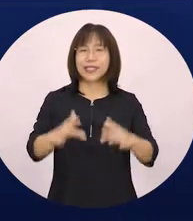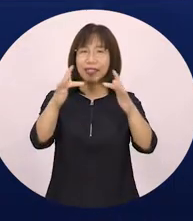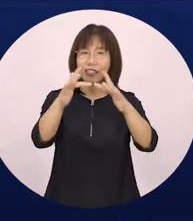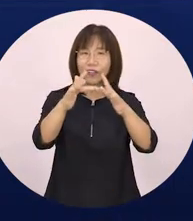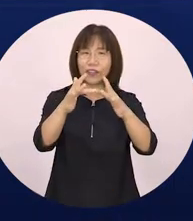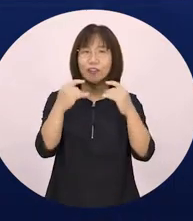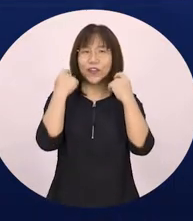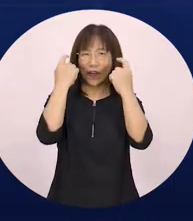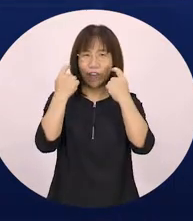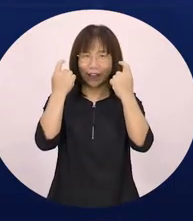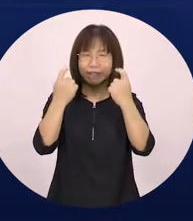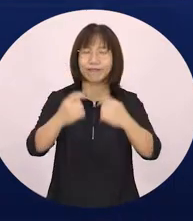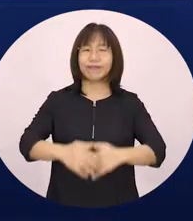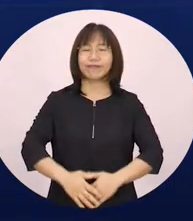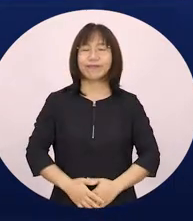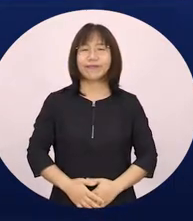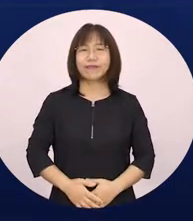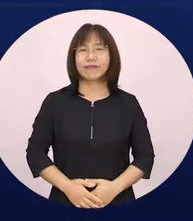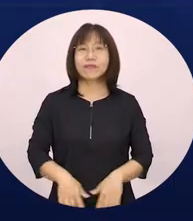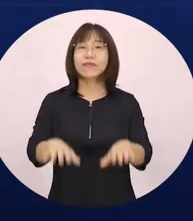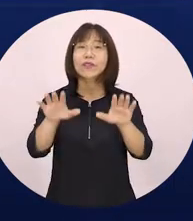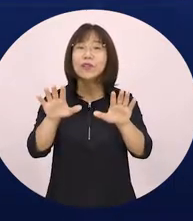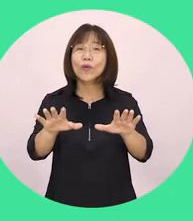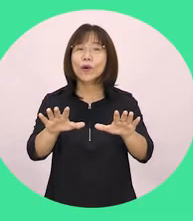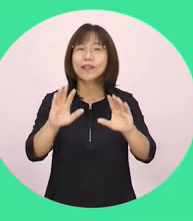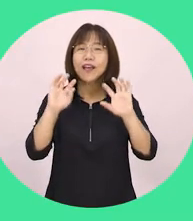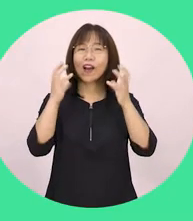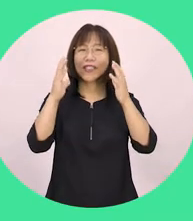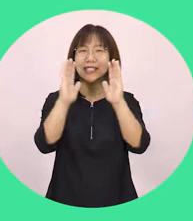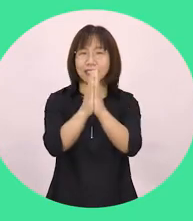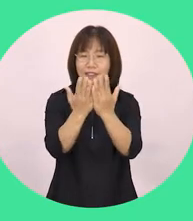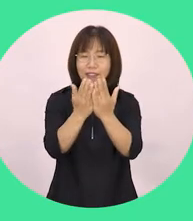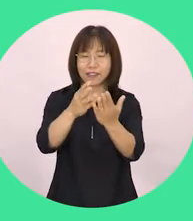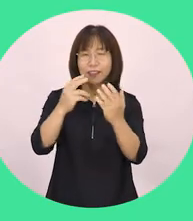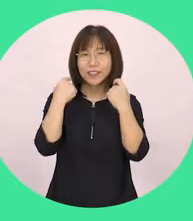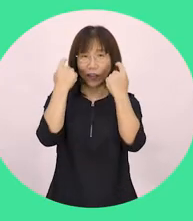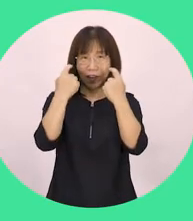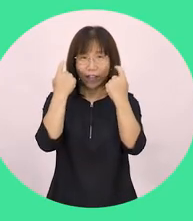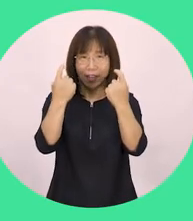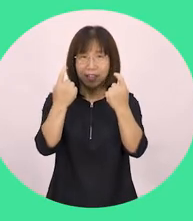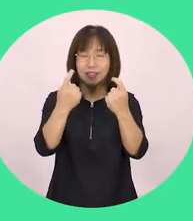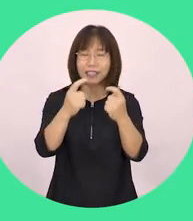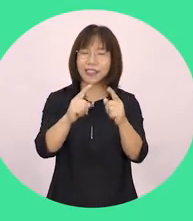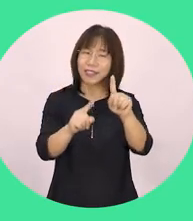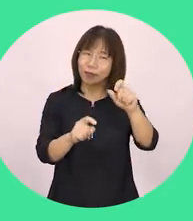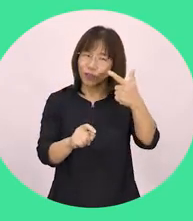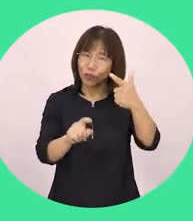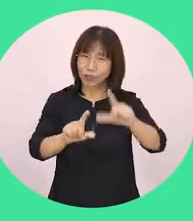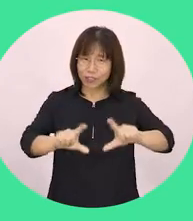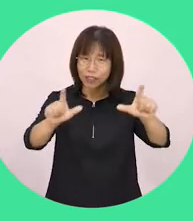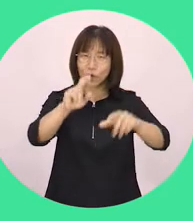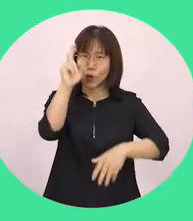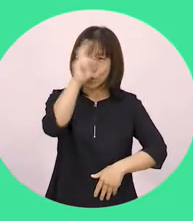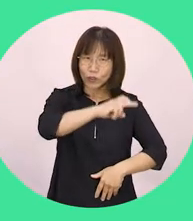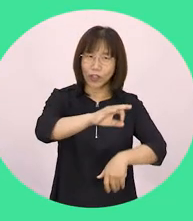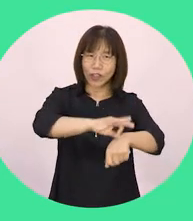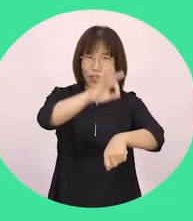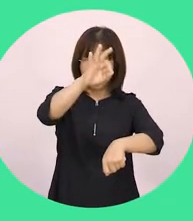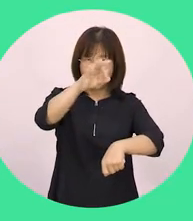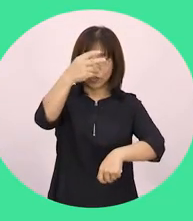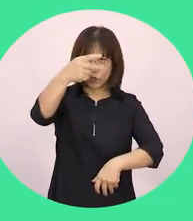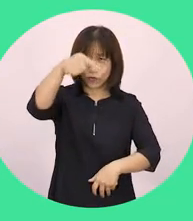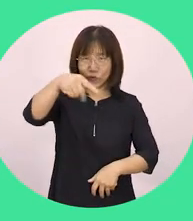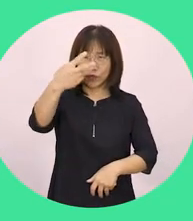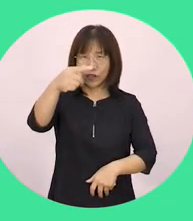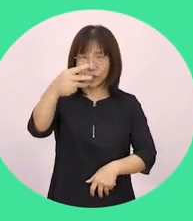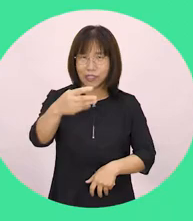떠나는 동화여행을 개최합니다. 이번 동화여행에서는 먼저 16일 오전 10시